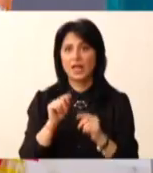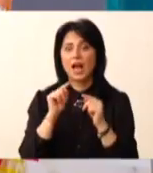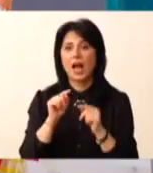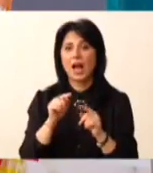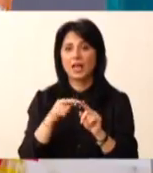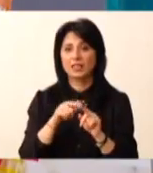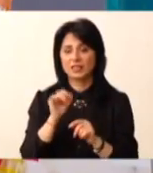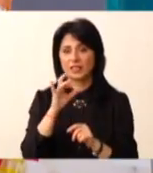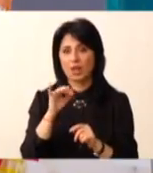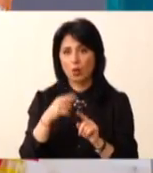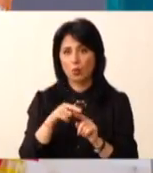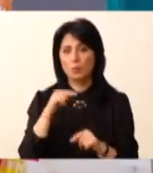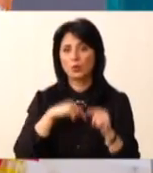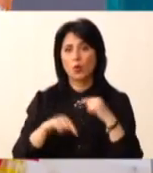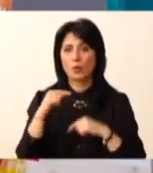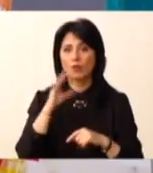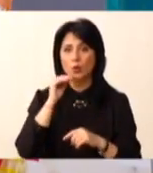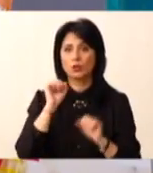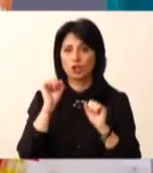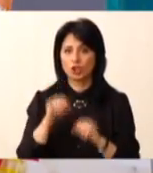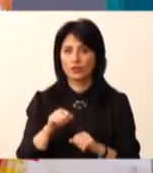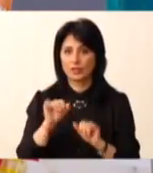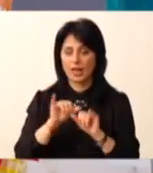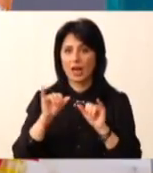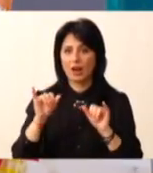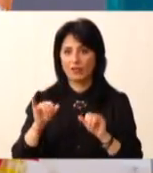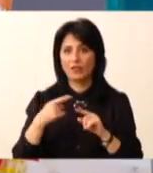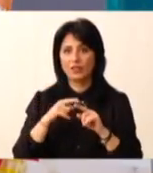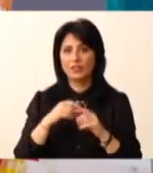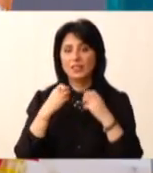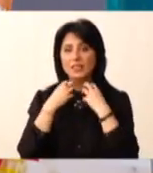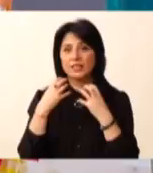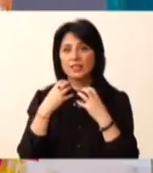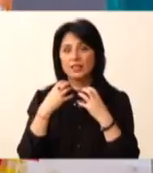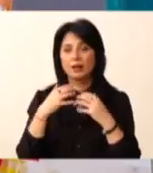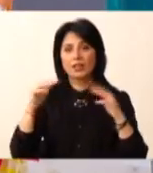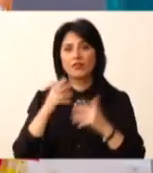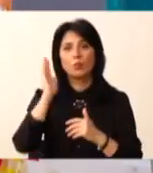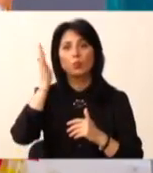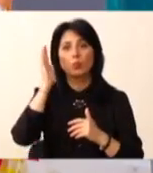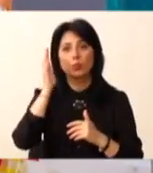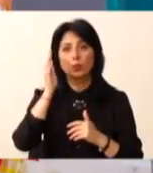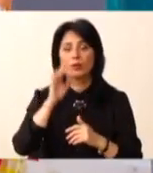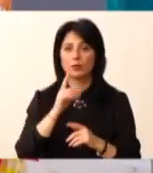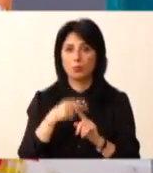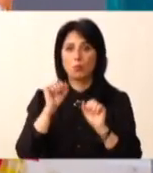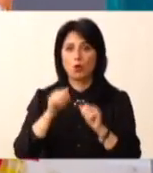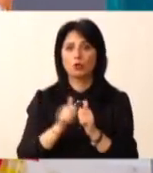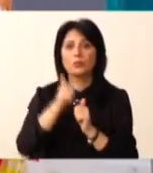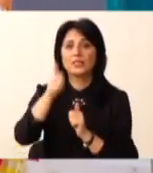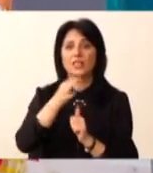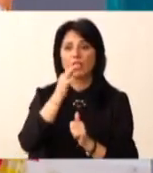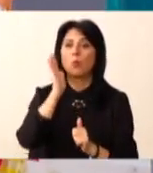ანტისხეულების მატარებლობა არის მდგომარეობა, როდესაც შეიძლება განვითარდეს აუტოიმუნური თიროიდიტი, ანუ შეიცვალოს სტრუქტურა,